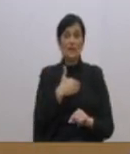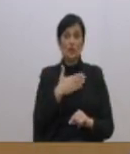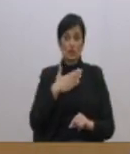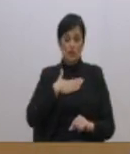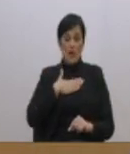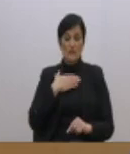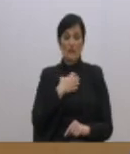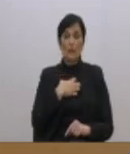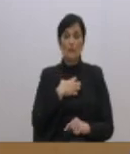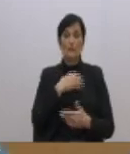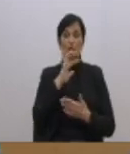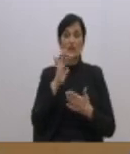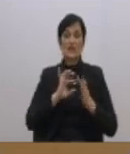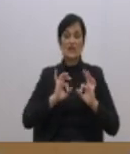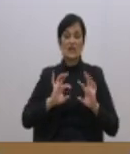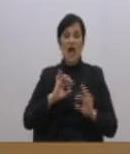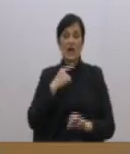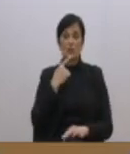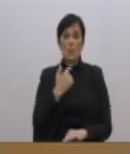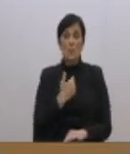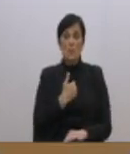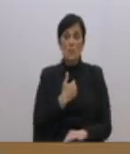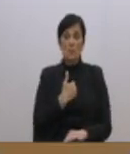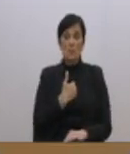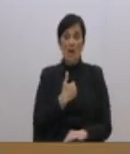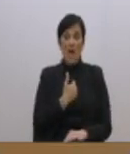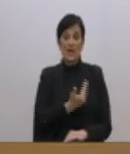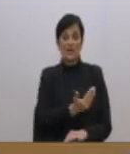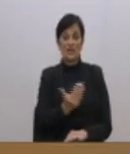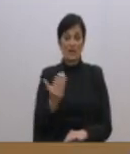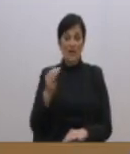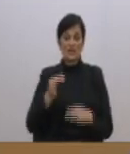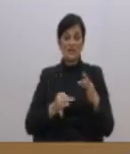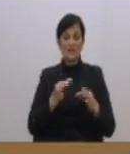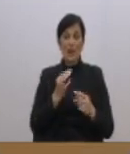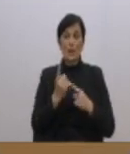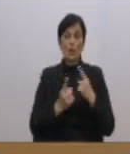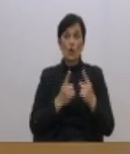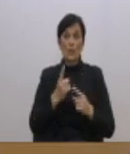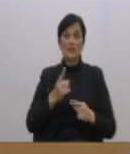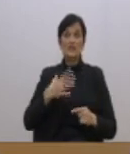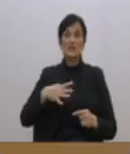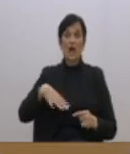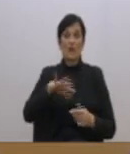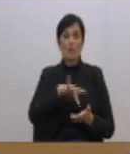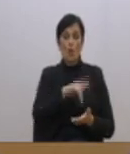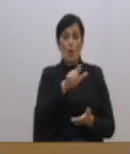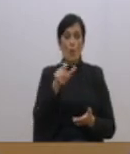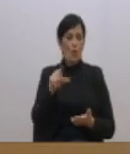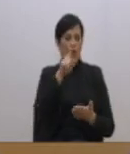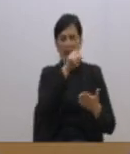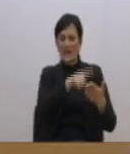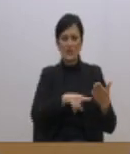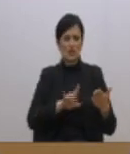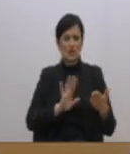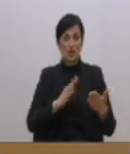ჩემთვის მნიშვნელოვანი განცხადება თქვა. მე თქვენი სასამართლო რეფორმის და არც საქართველოს მოქალაქეებს ნამდვილად არ შეერ, ამიტომ